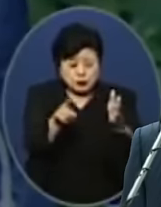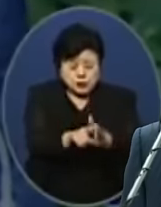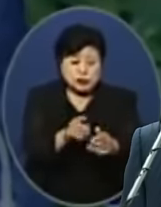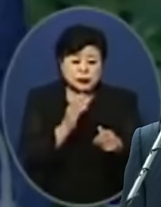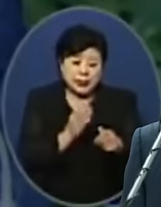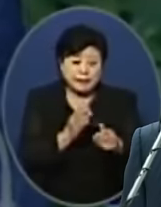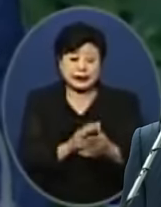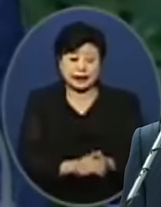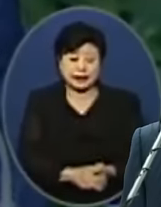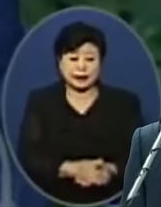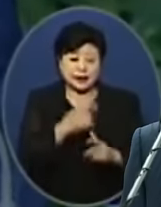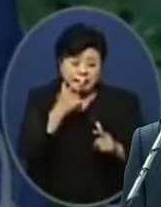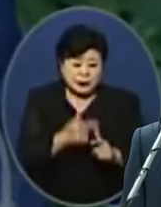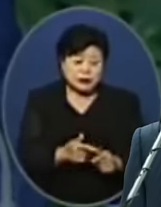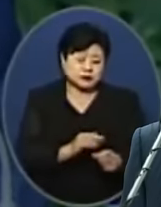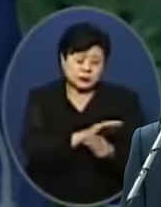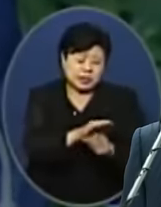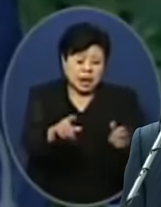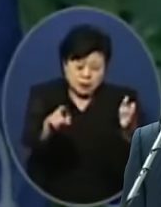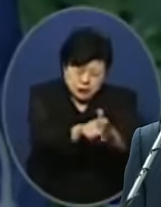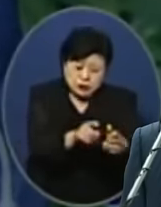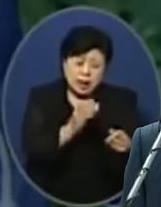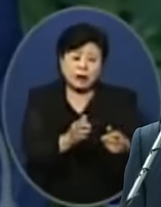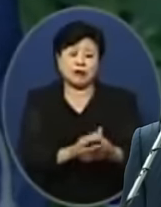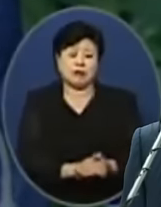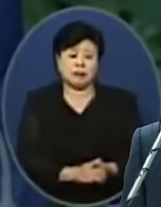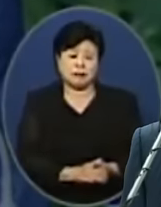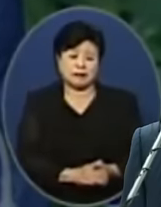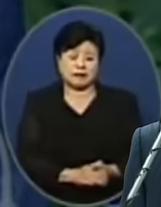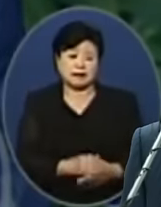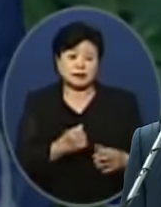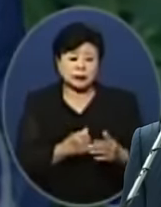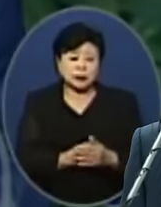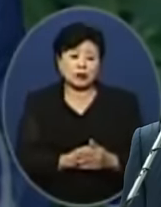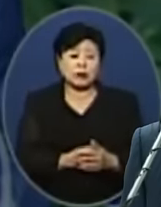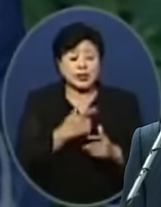믿으십시오. 예수님의 사랑을 믿으십시오. 그리고